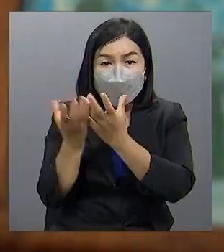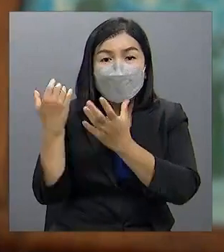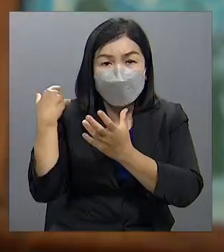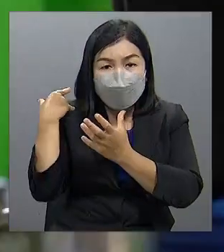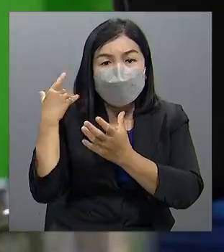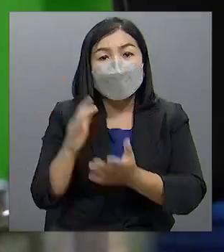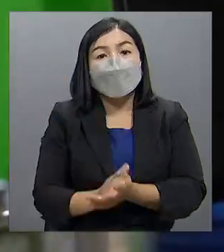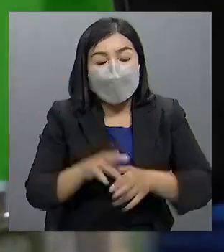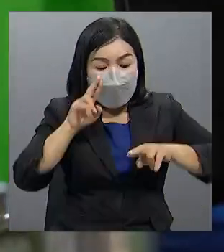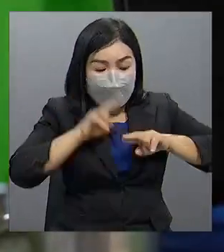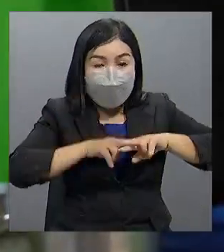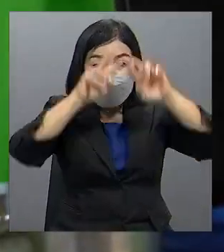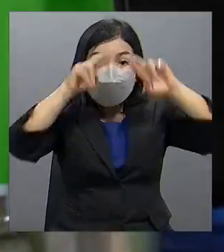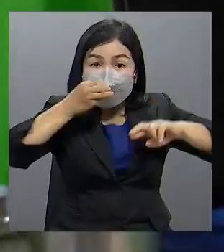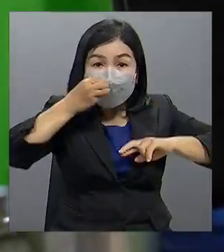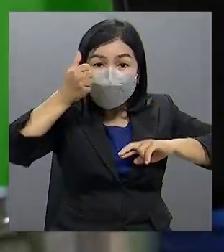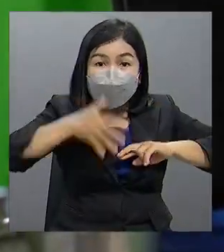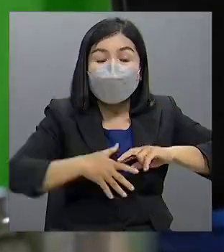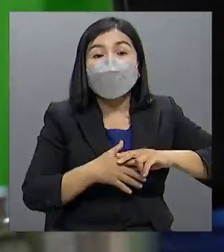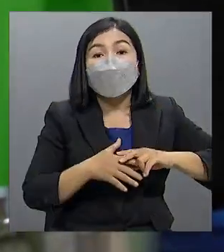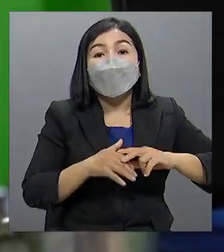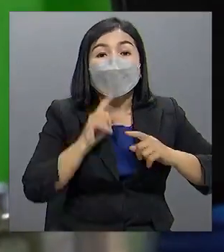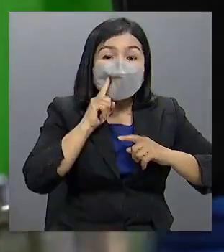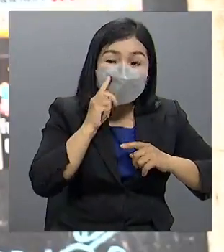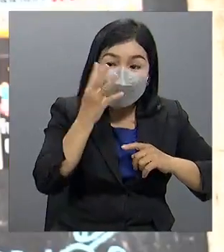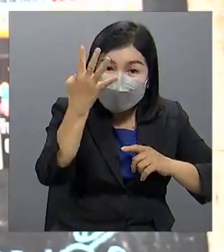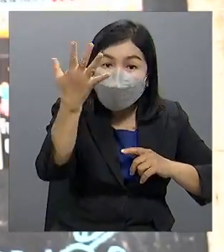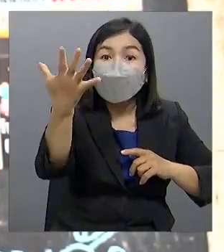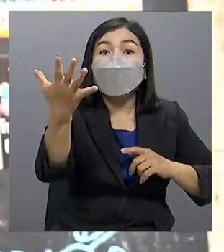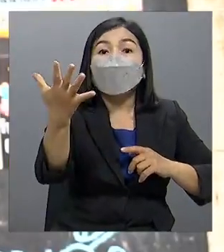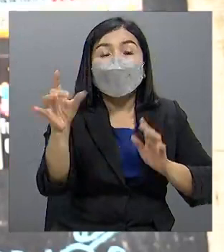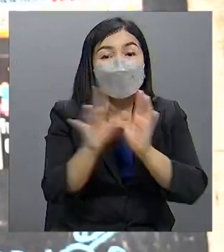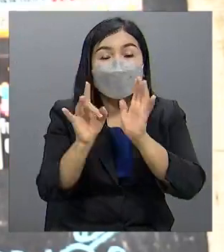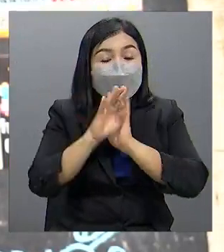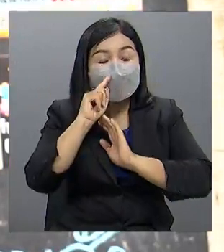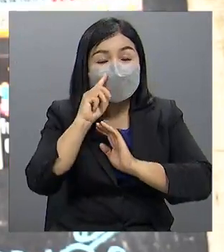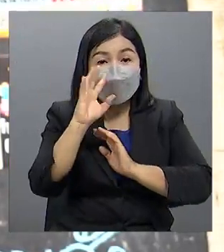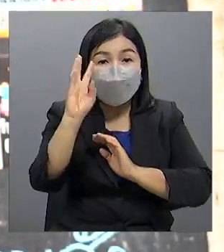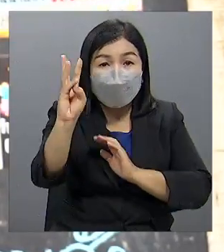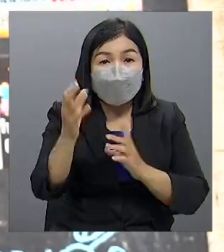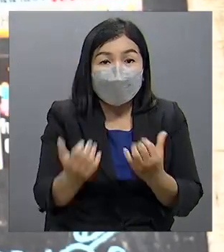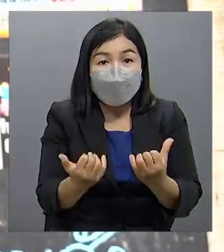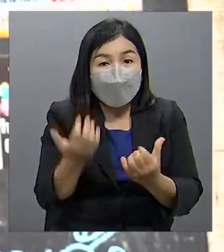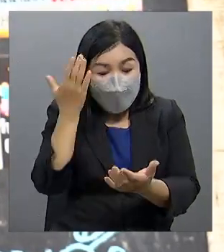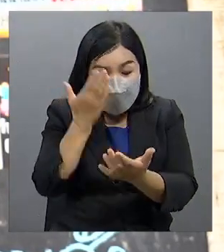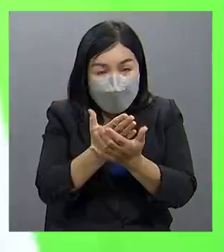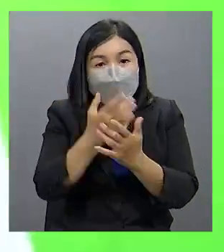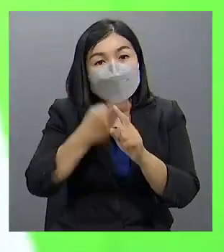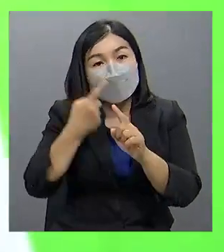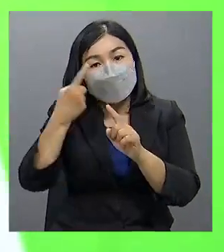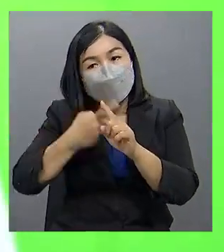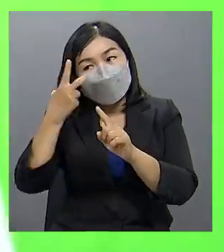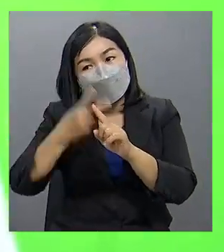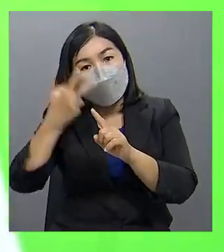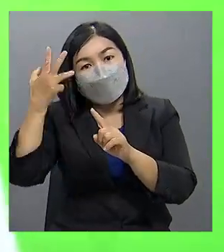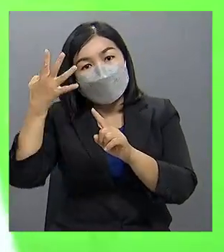ที่ร้านเนี่ยสัก3ไฟท์4ไฟท์ถึง5ไฟท์ไฟท์ล่าสุดผม หยุดไป4เดือนครับผมแต่ทีเนี้ย